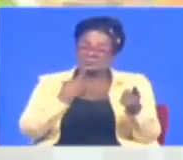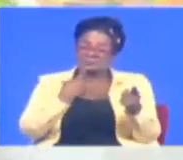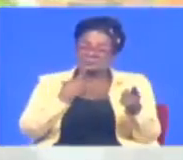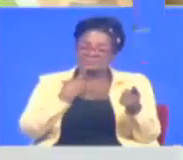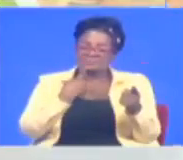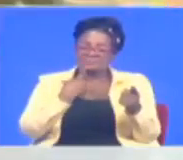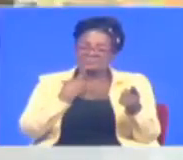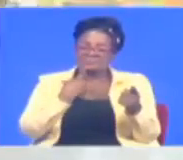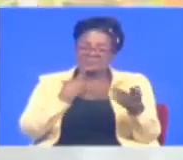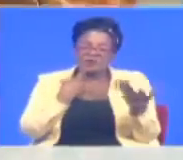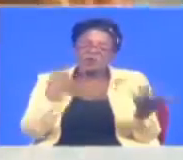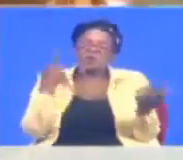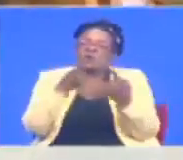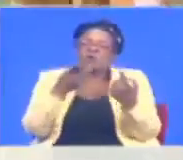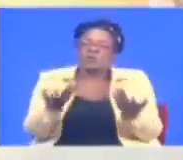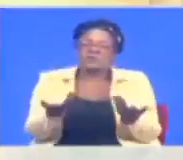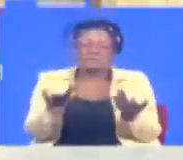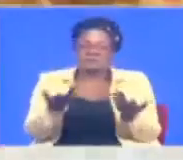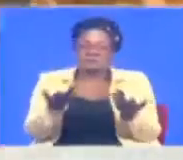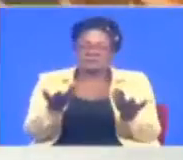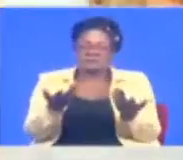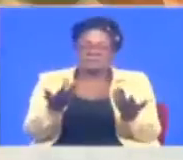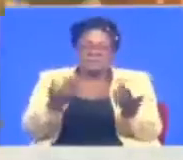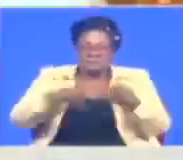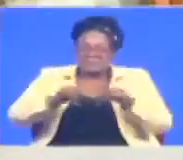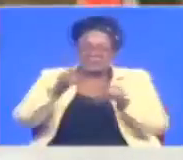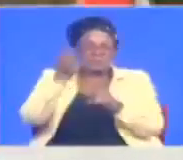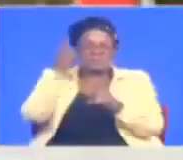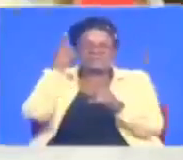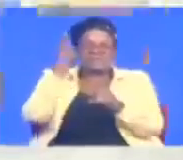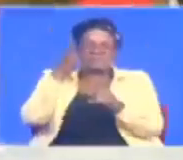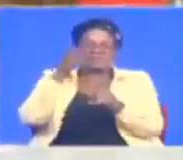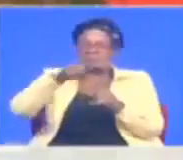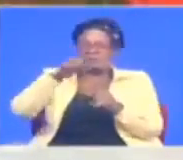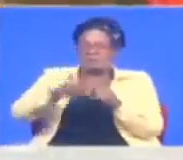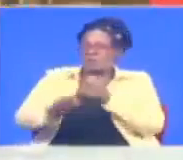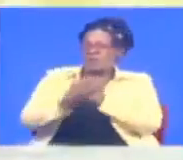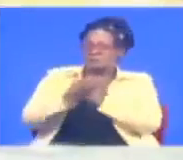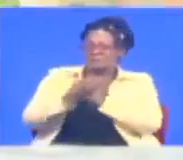Ama lengo ni nini? Unajua, najaribu kuelewa. Unaweza kunieleza?